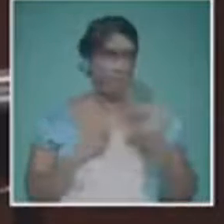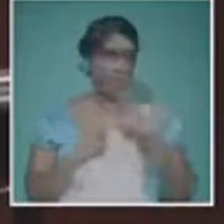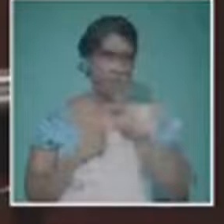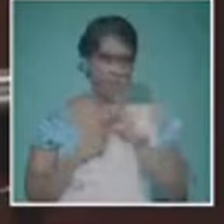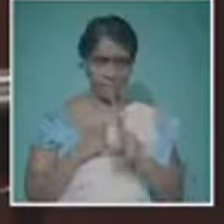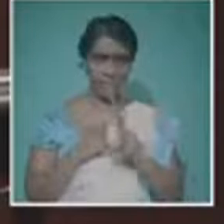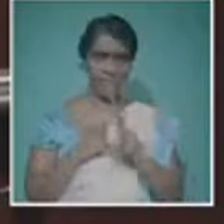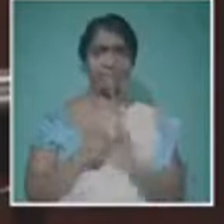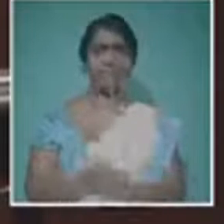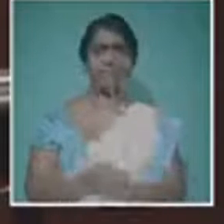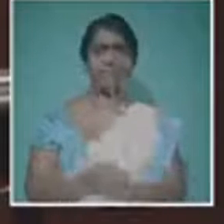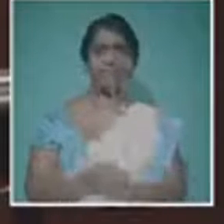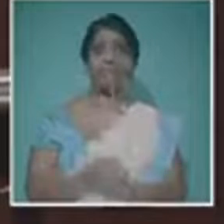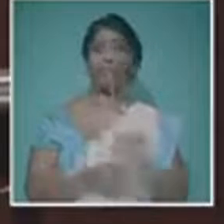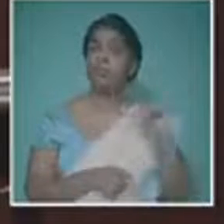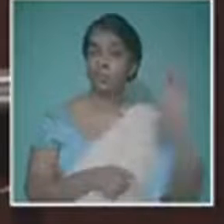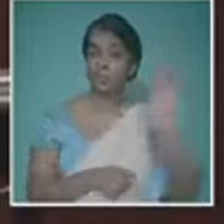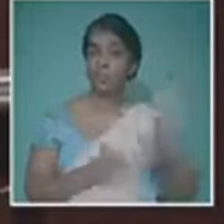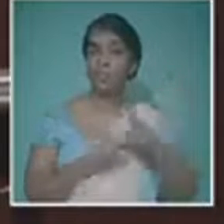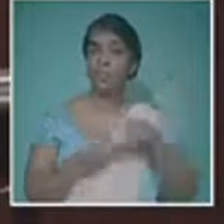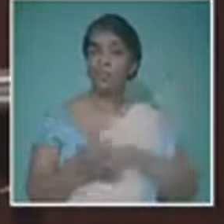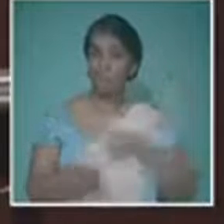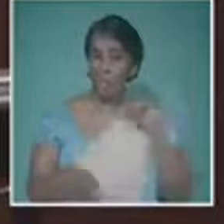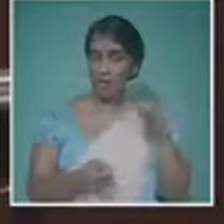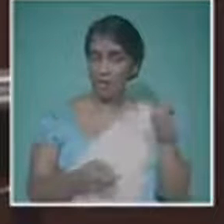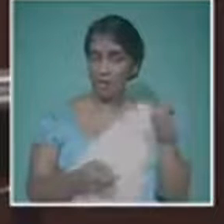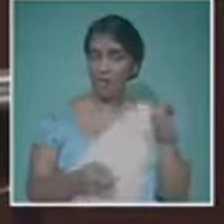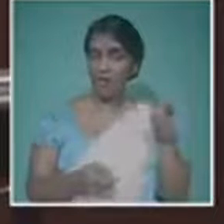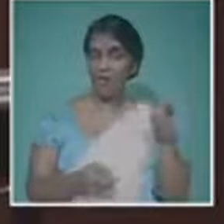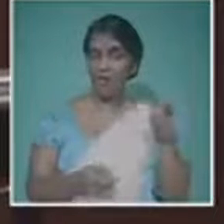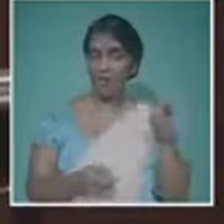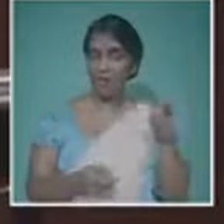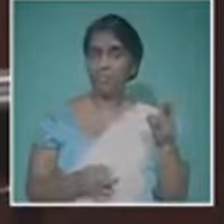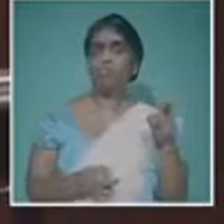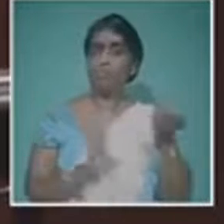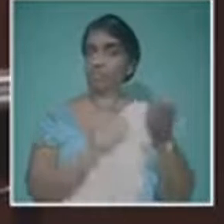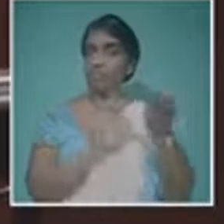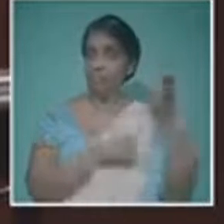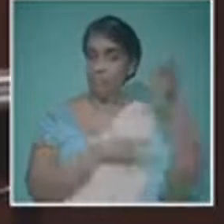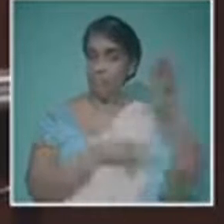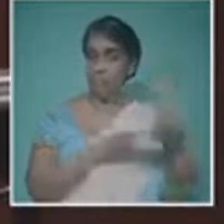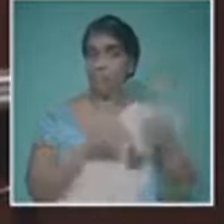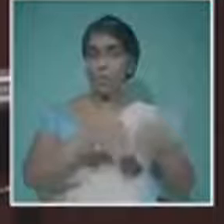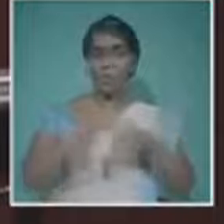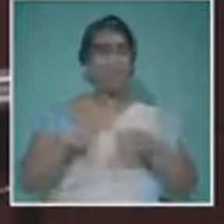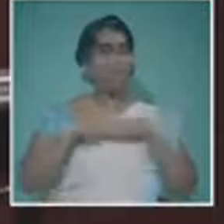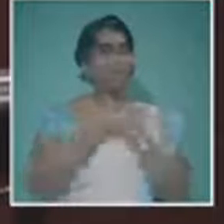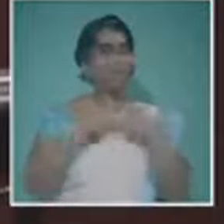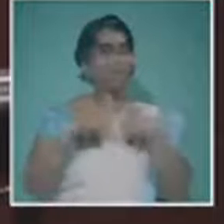அங்கே உள்ள பிரதேச செயலாளர், அங்கே உள்ள கமக்கார அமைப்புகள் இதற்கு கண்டனம்